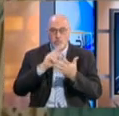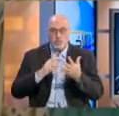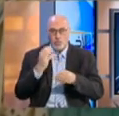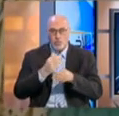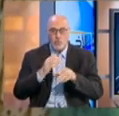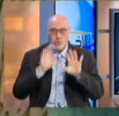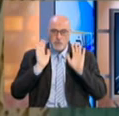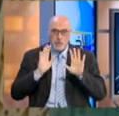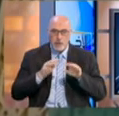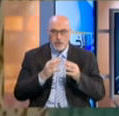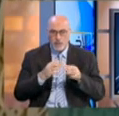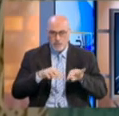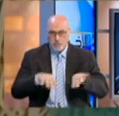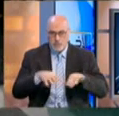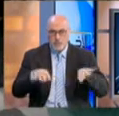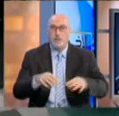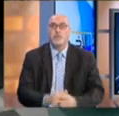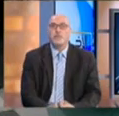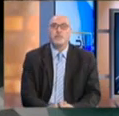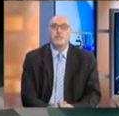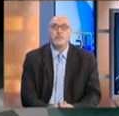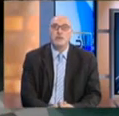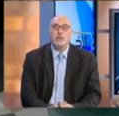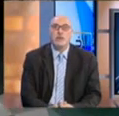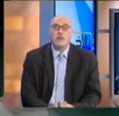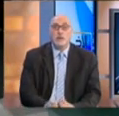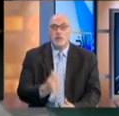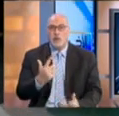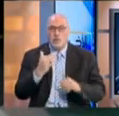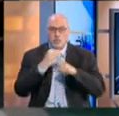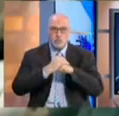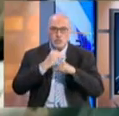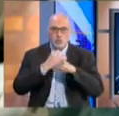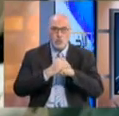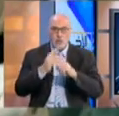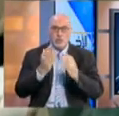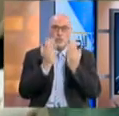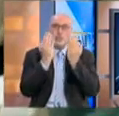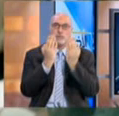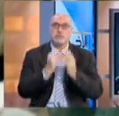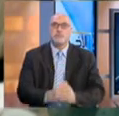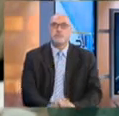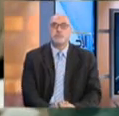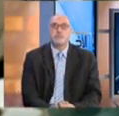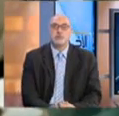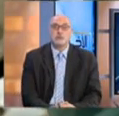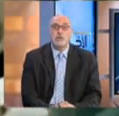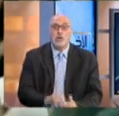المسجد العتيق بغليزان. قيام للتراويح ودعوات المصلين. في شهر رمضان المعظم